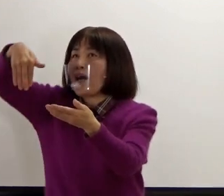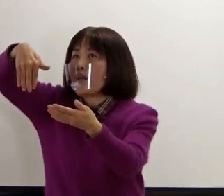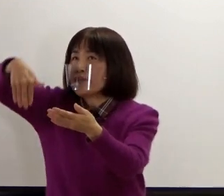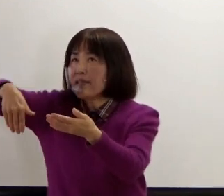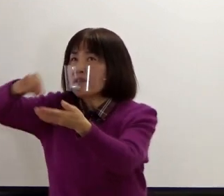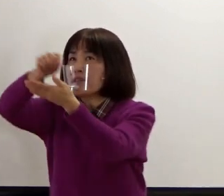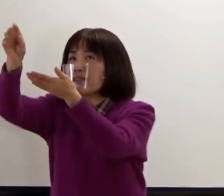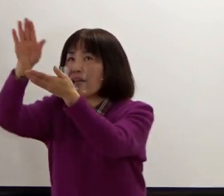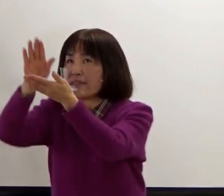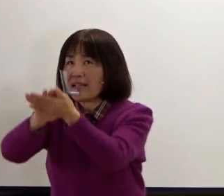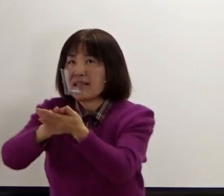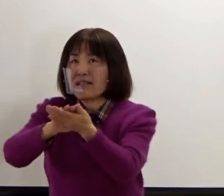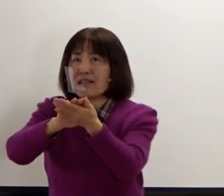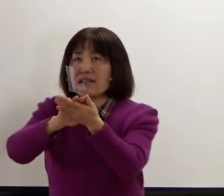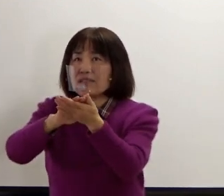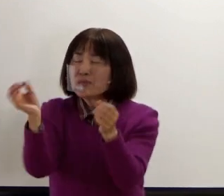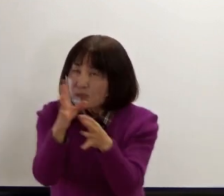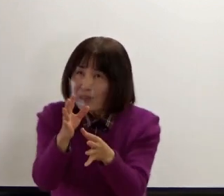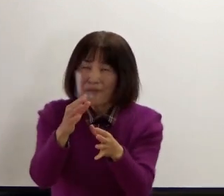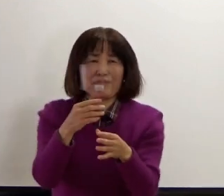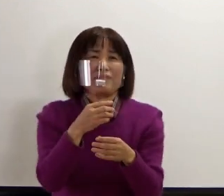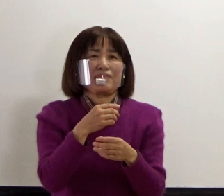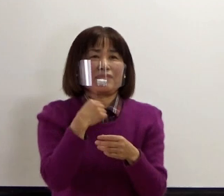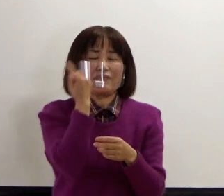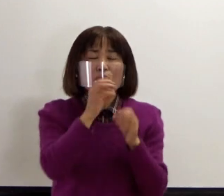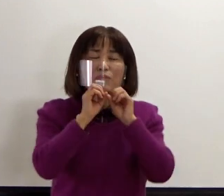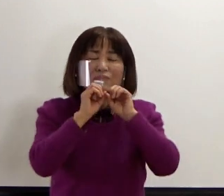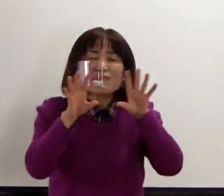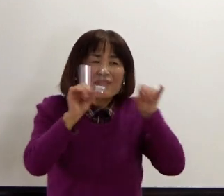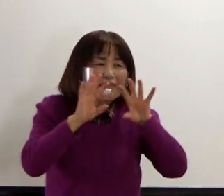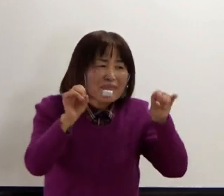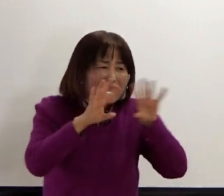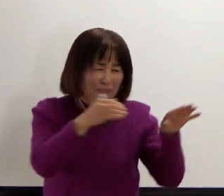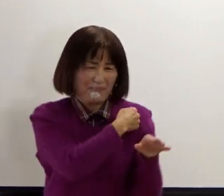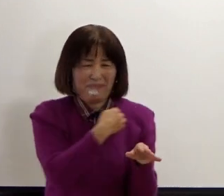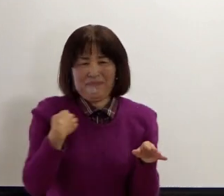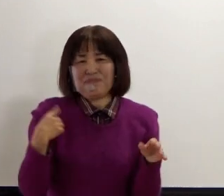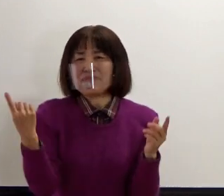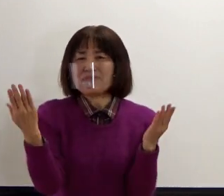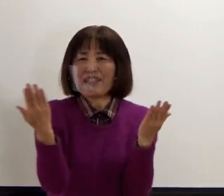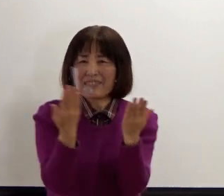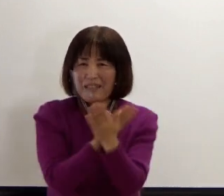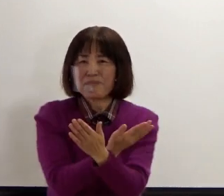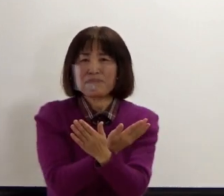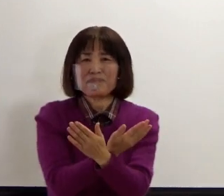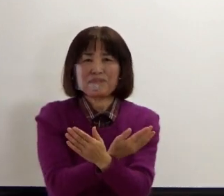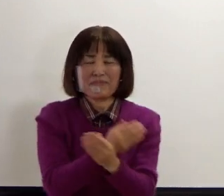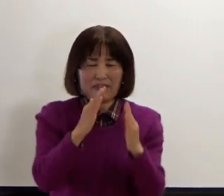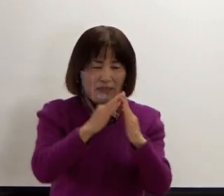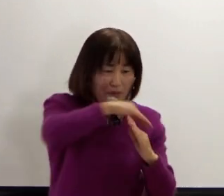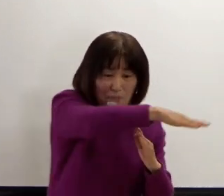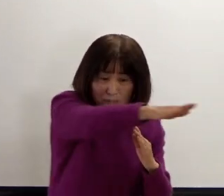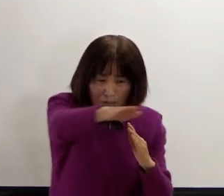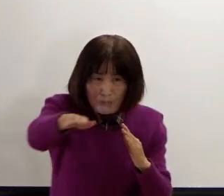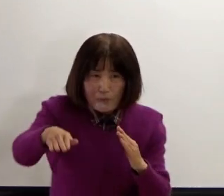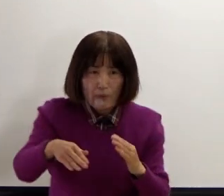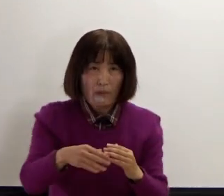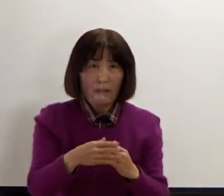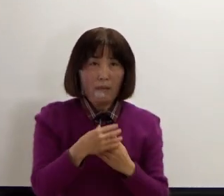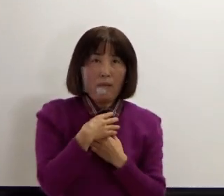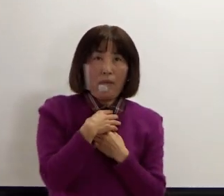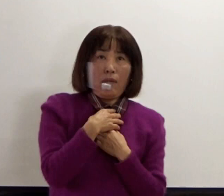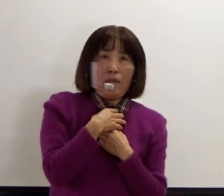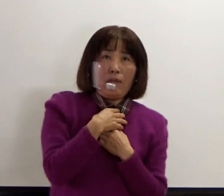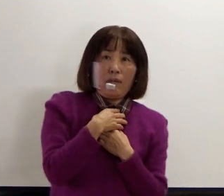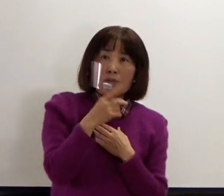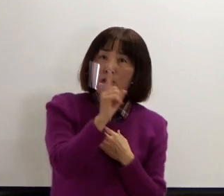が開き、舌がほどけ、神を賛美し始めた。近所の人々は皆恐れを感じた。そして